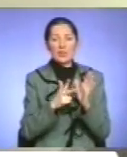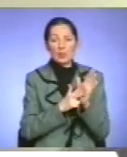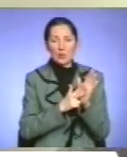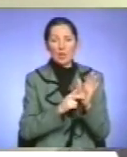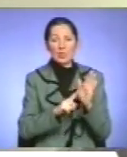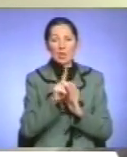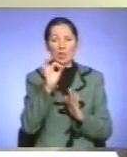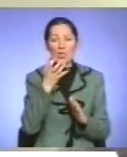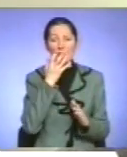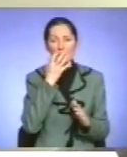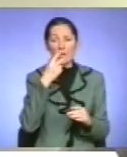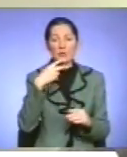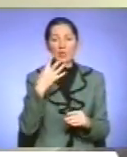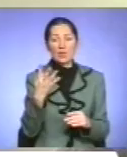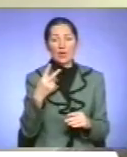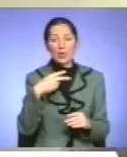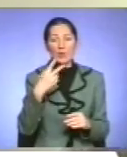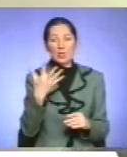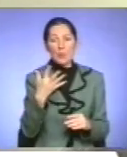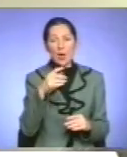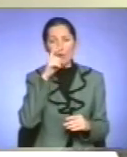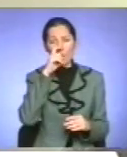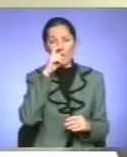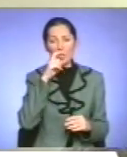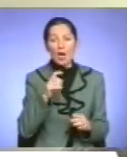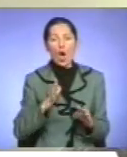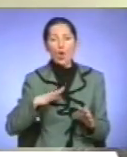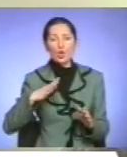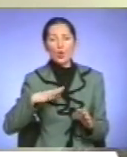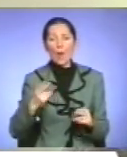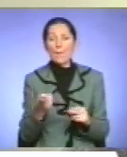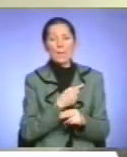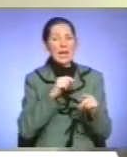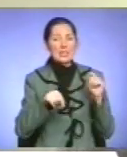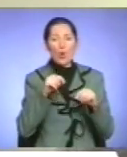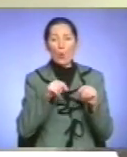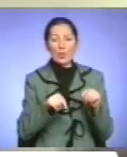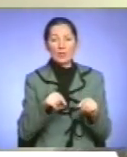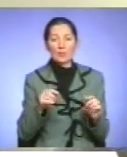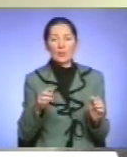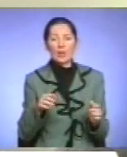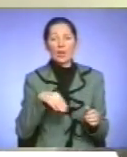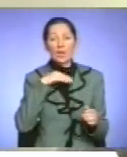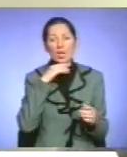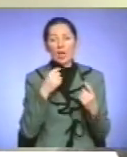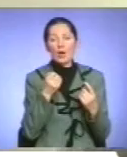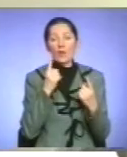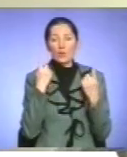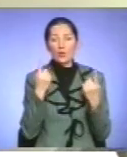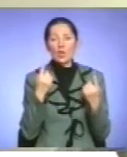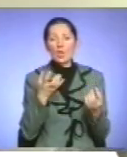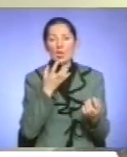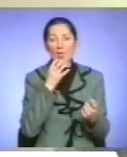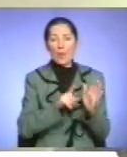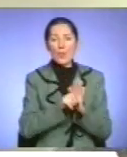тепла. 24 і 25 квітня ми очікуємо без опадів, з достатньо високими температурами повітря